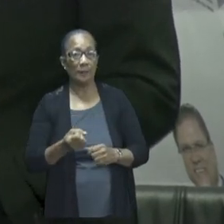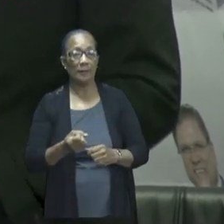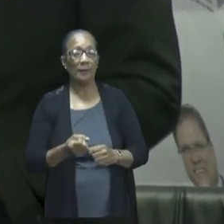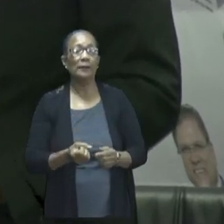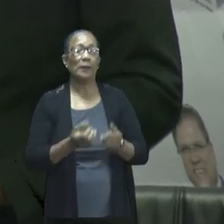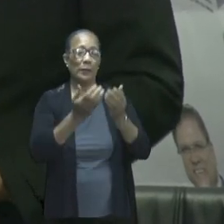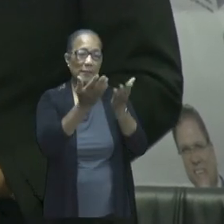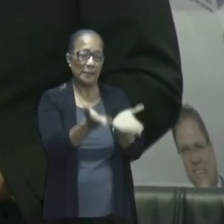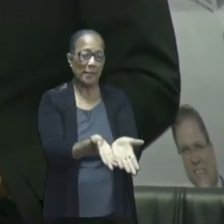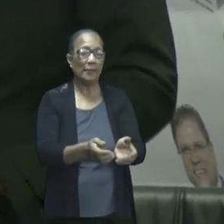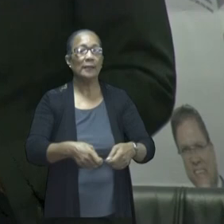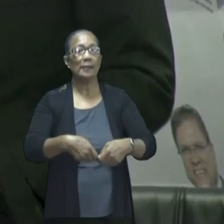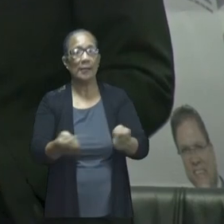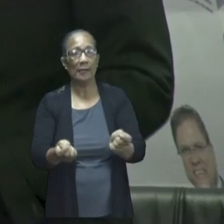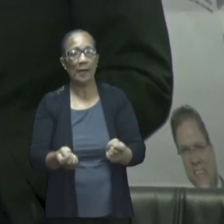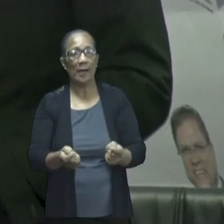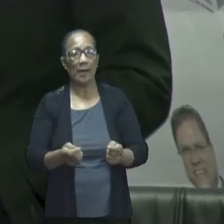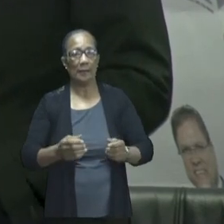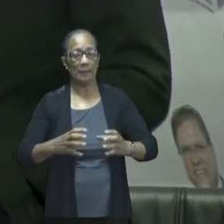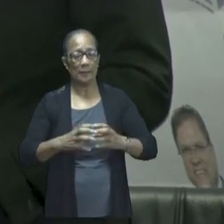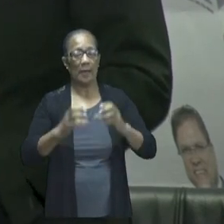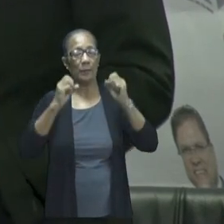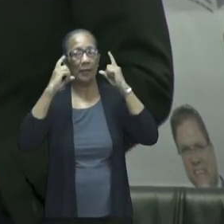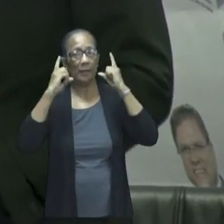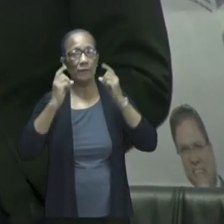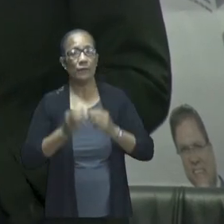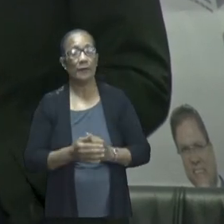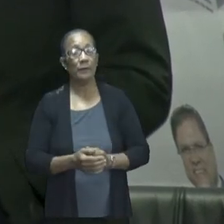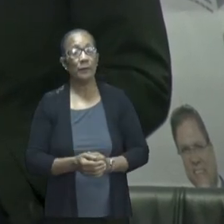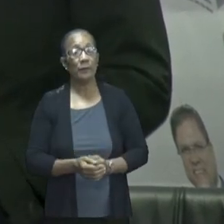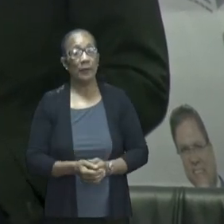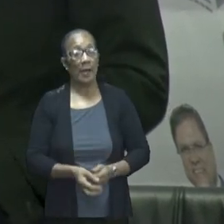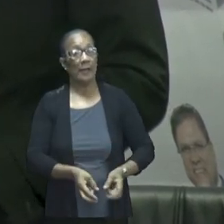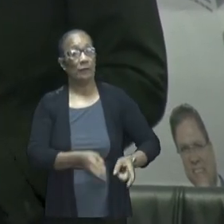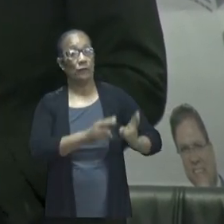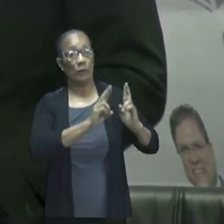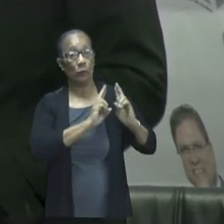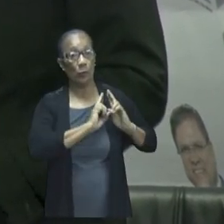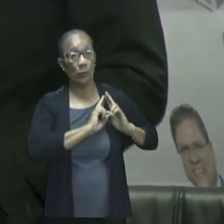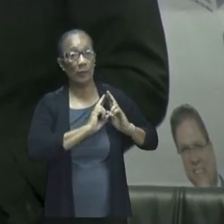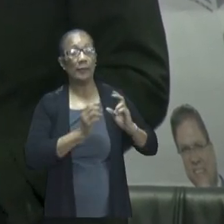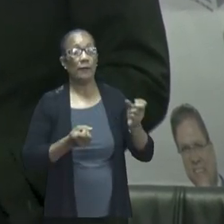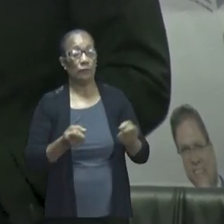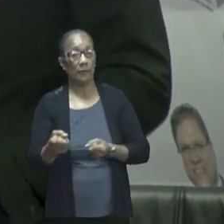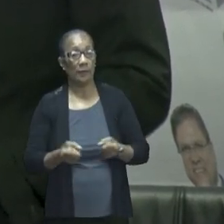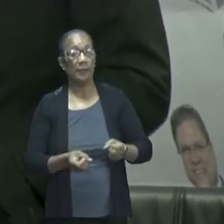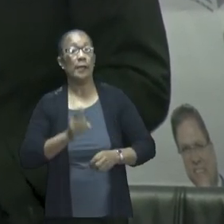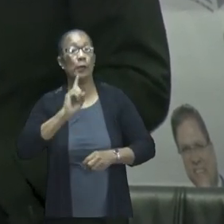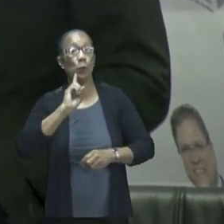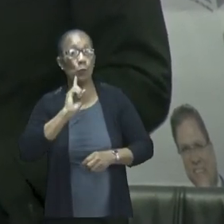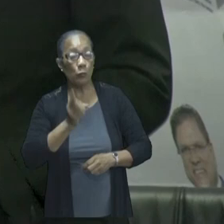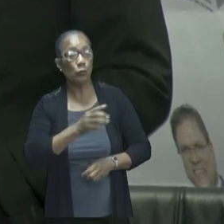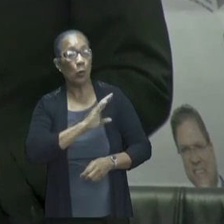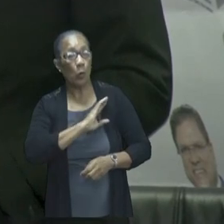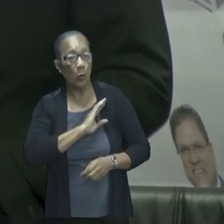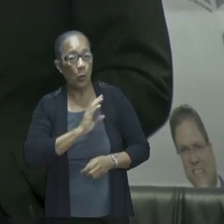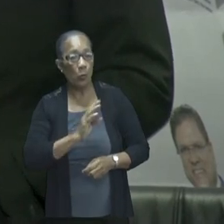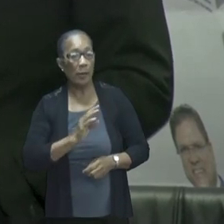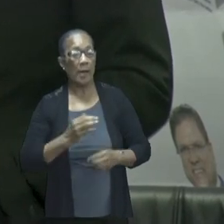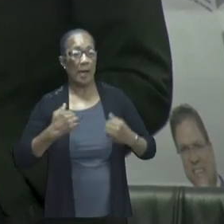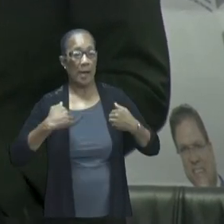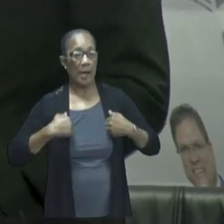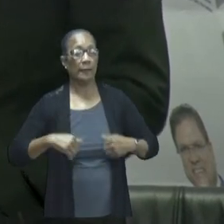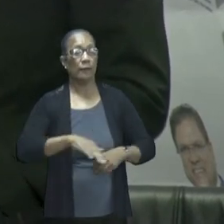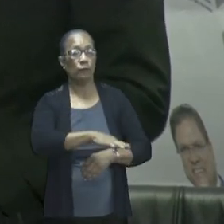te presenteren als ze zijn een verantwoordelijkheid die was regering en we leggen hier nog een stukje verantwoordelijkheid af aan het volk van